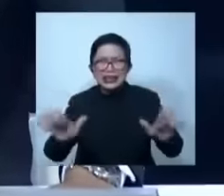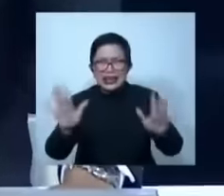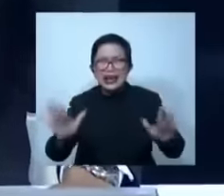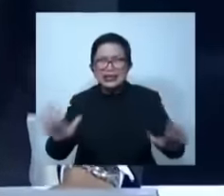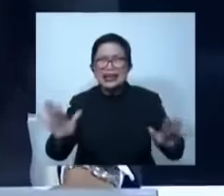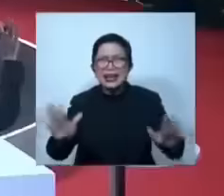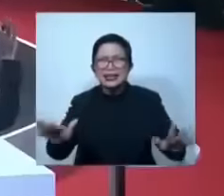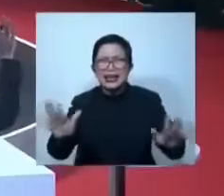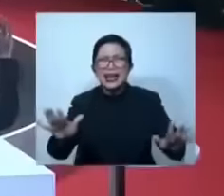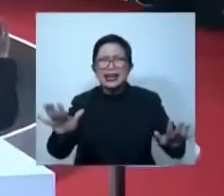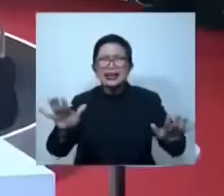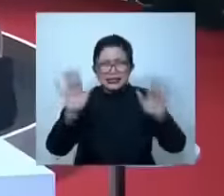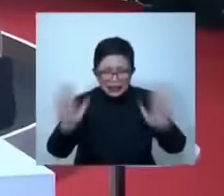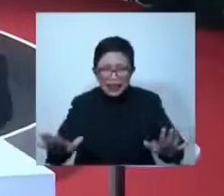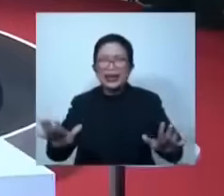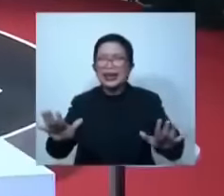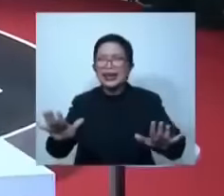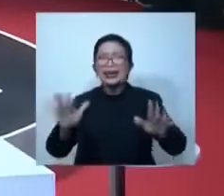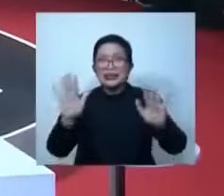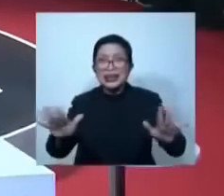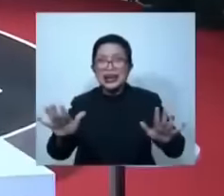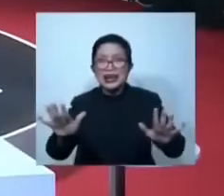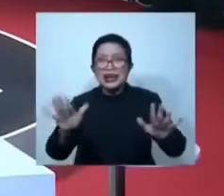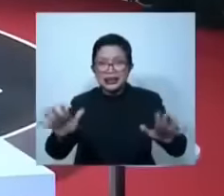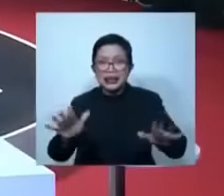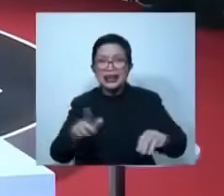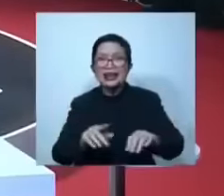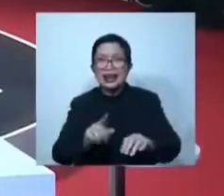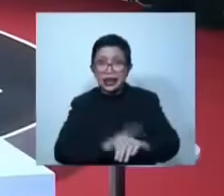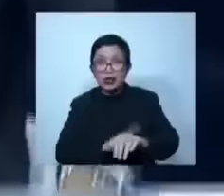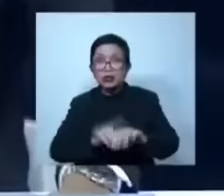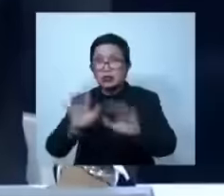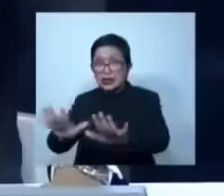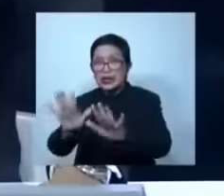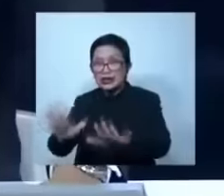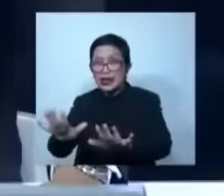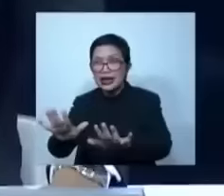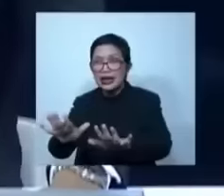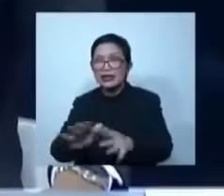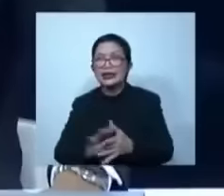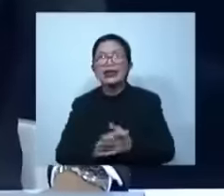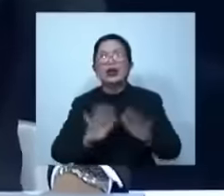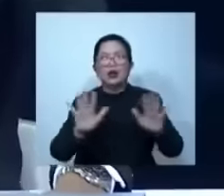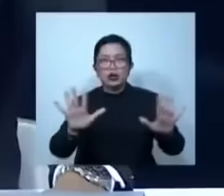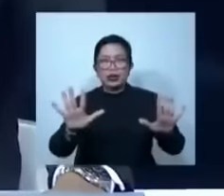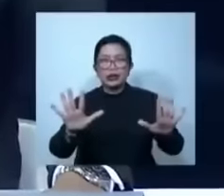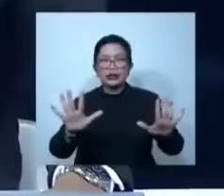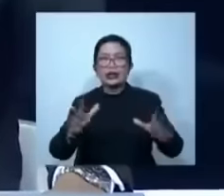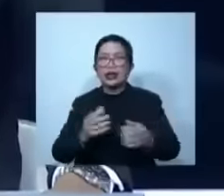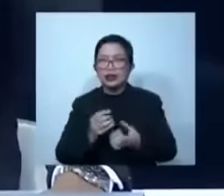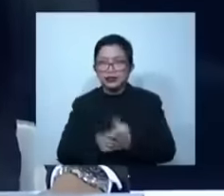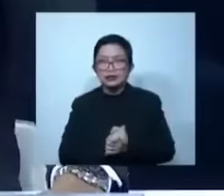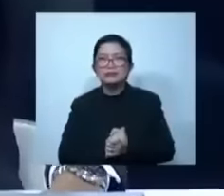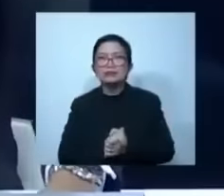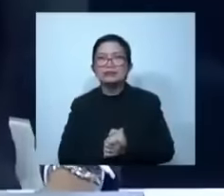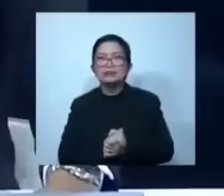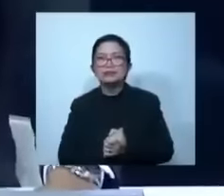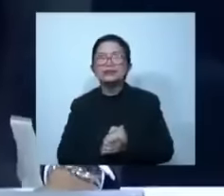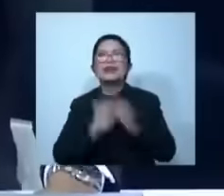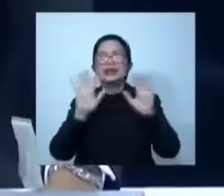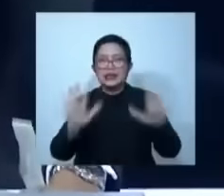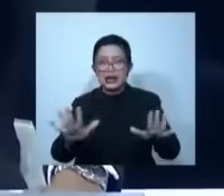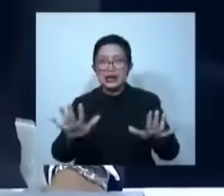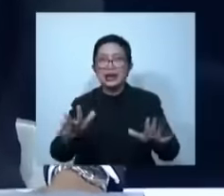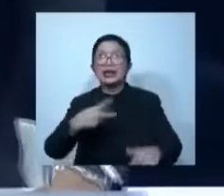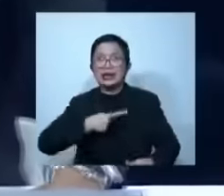Para hadirin, pendukung, harap tenang. Harap tenang. Nanti harap ada tenang. Waktunya untuk memberikan apresiasi dan juga teriakan serta tepuk tangan. Kita